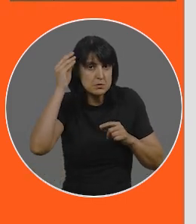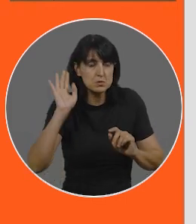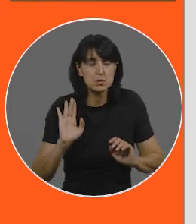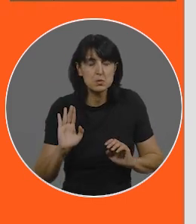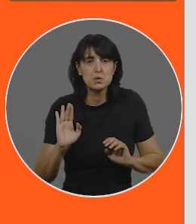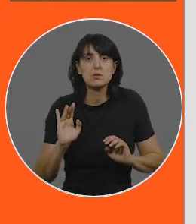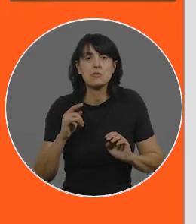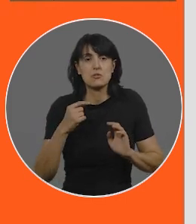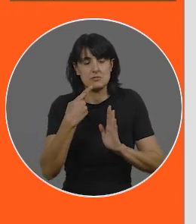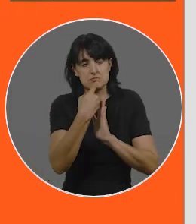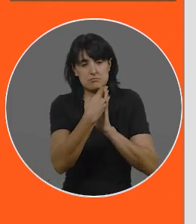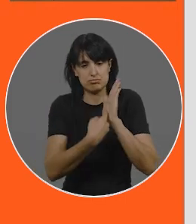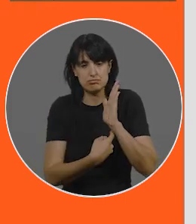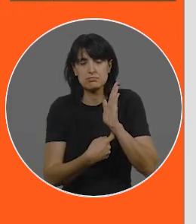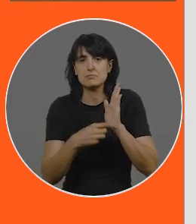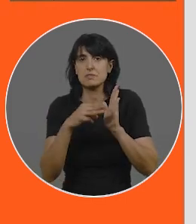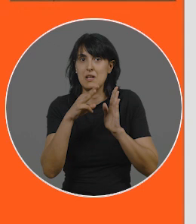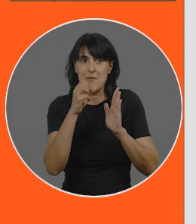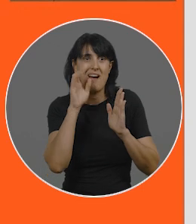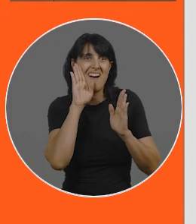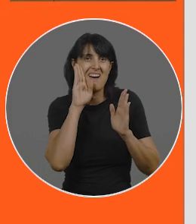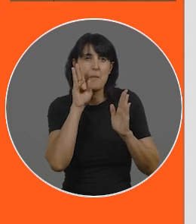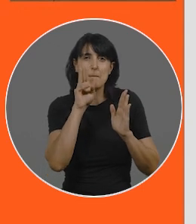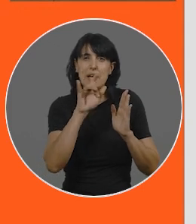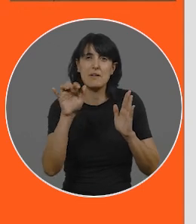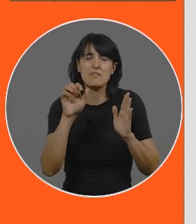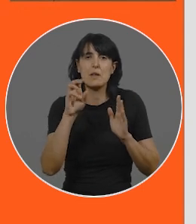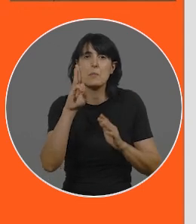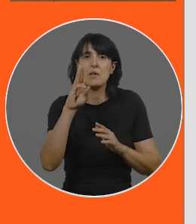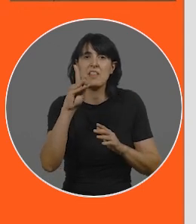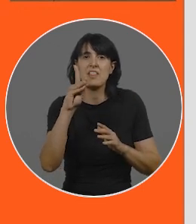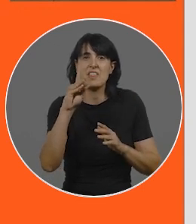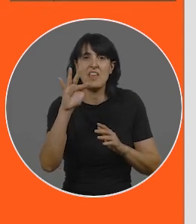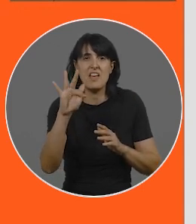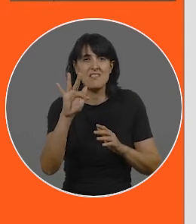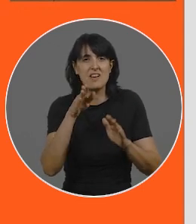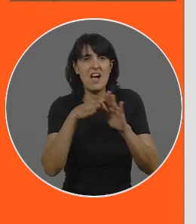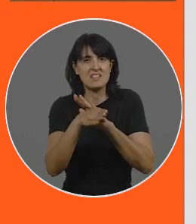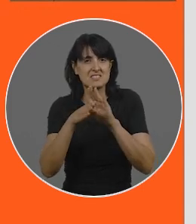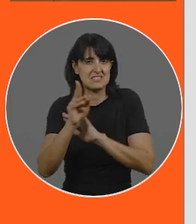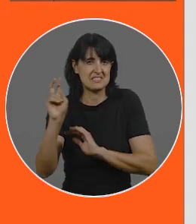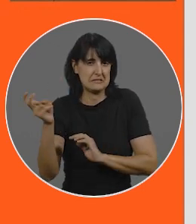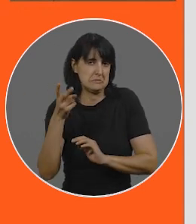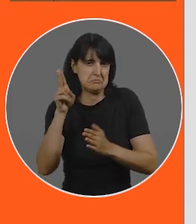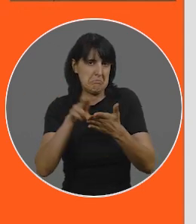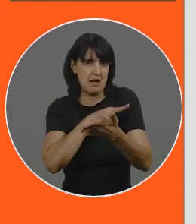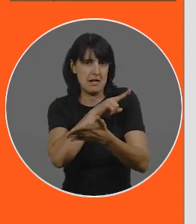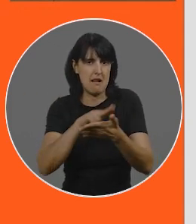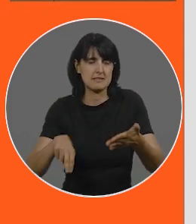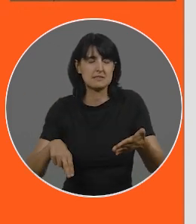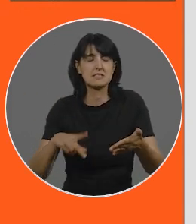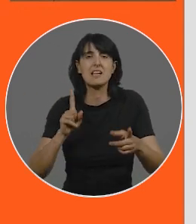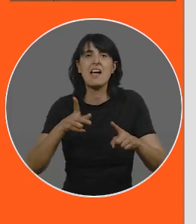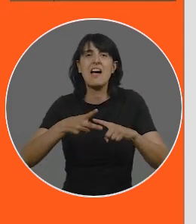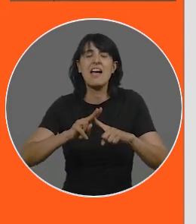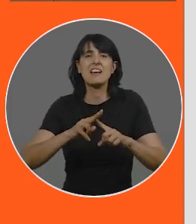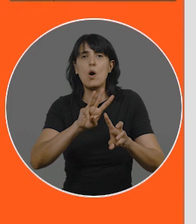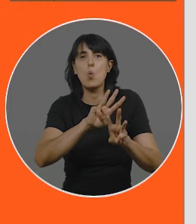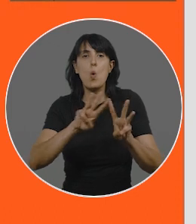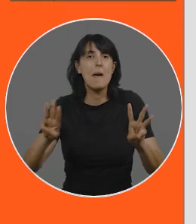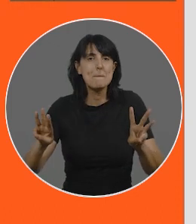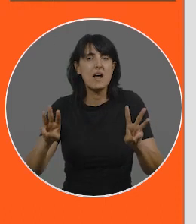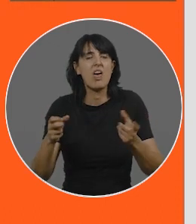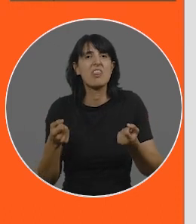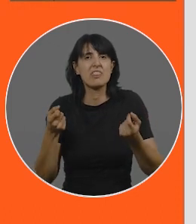la notícia a l'escola, i aquí tindreu els d'allò. Mira, el PAVE era, ara us ho llegiré, PDF Accessibility Validation Engine. Bueno, és una eina,